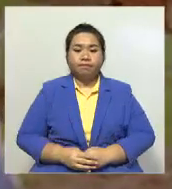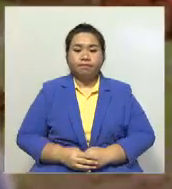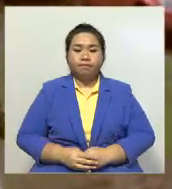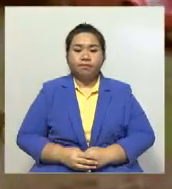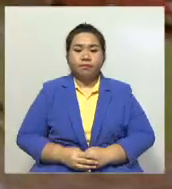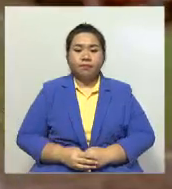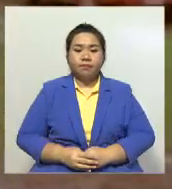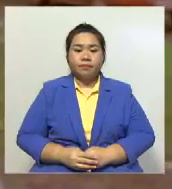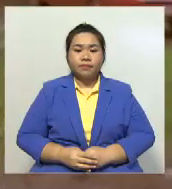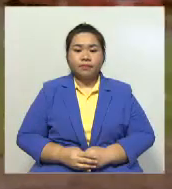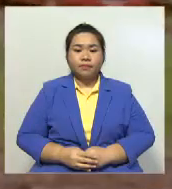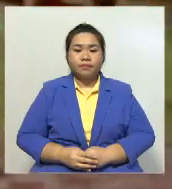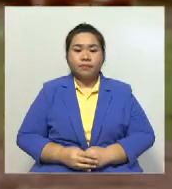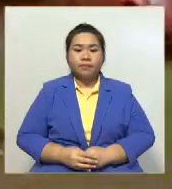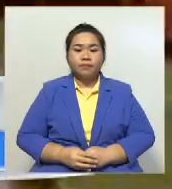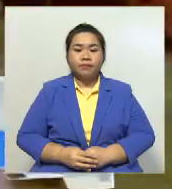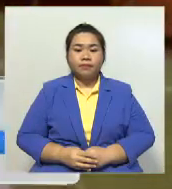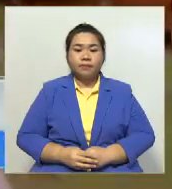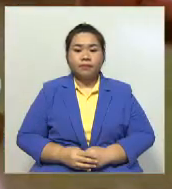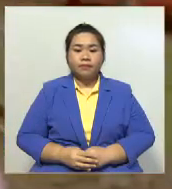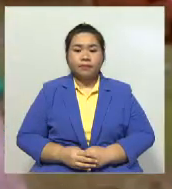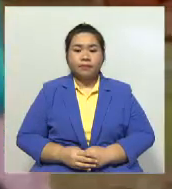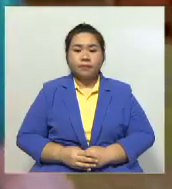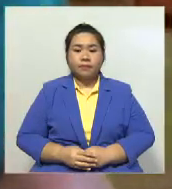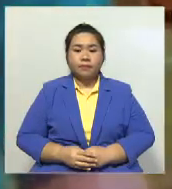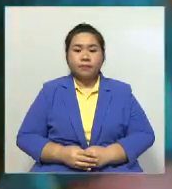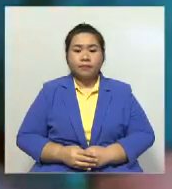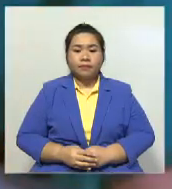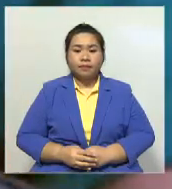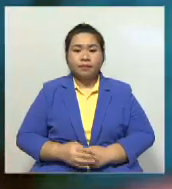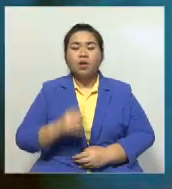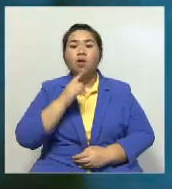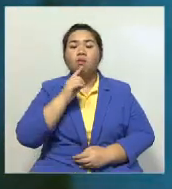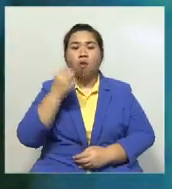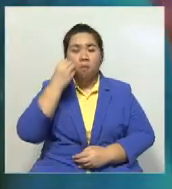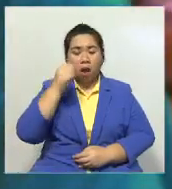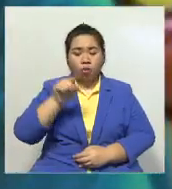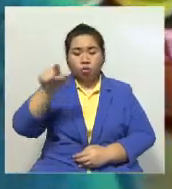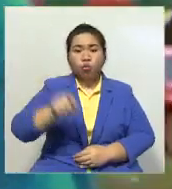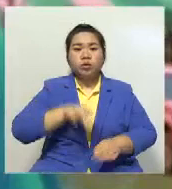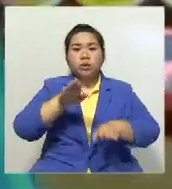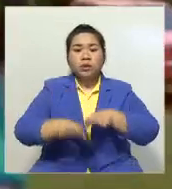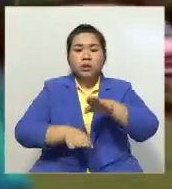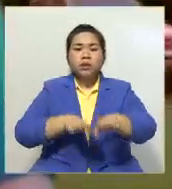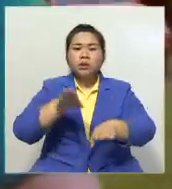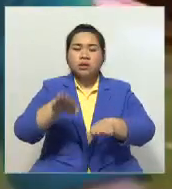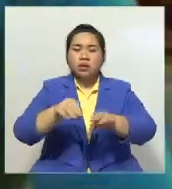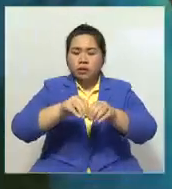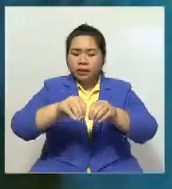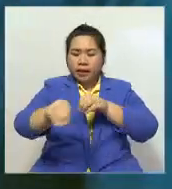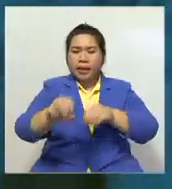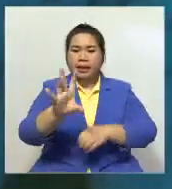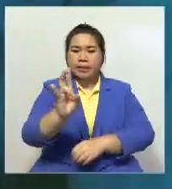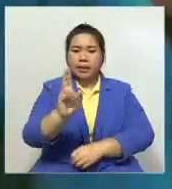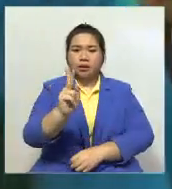เสน่ห์พ่อของหมู่เราค ่ะแล้วจะไปได้ไหมคะตอนน ี้เดินไปค่ะ โอ้กี่กิโลคะ ประมาณ7กิโล